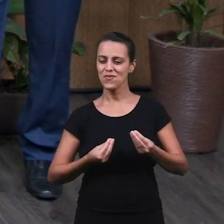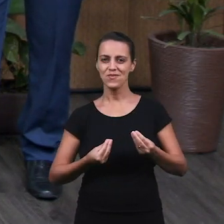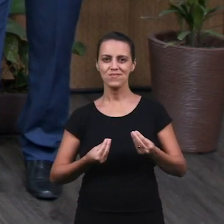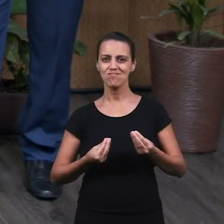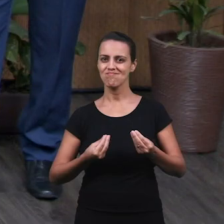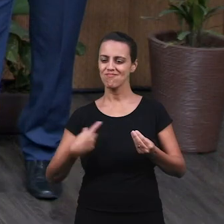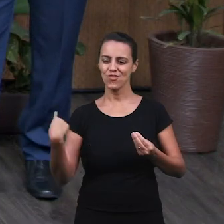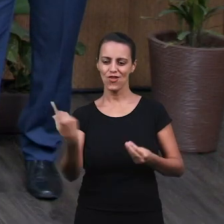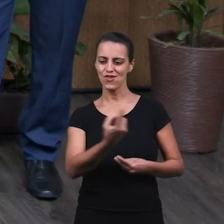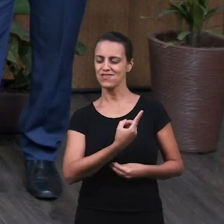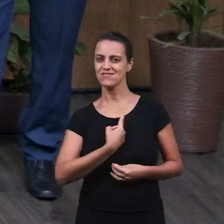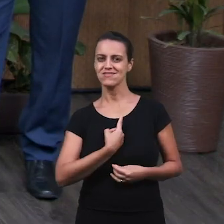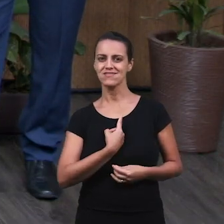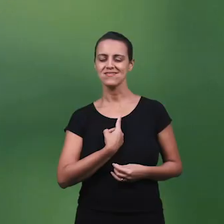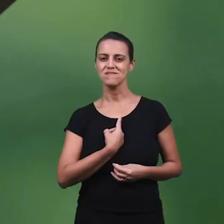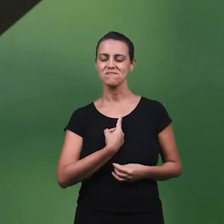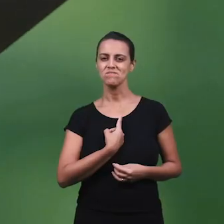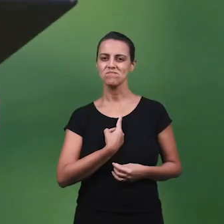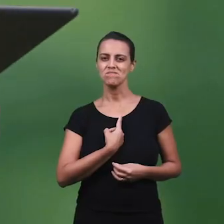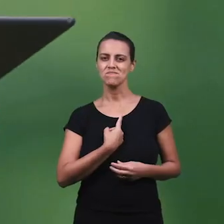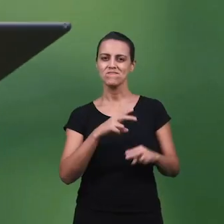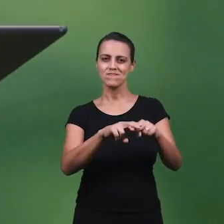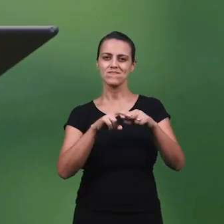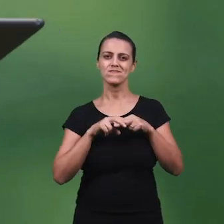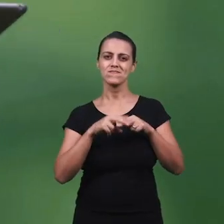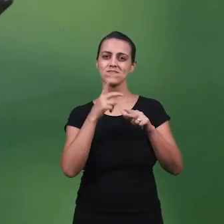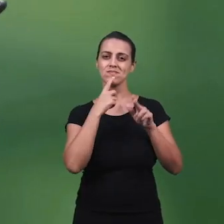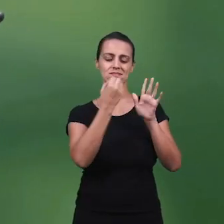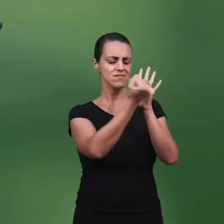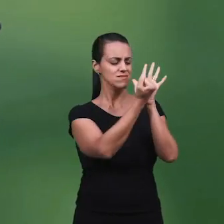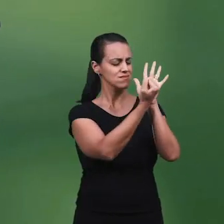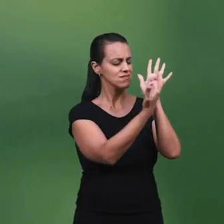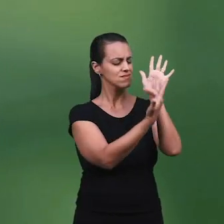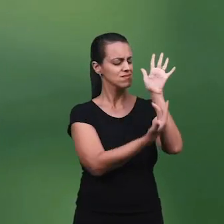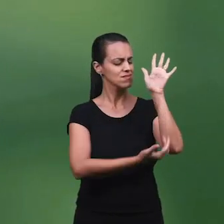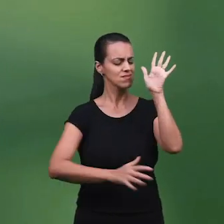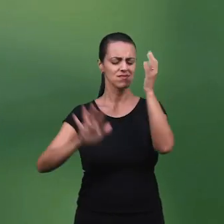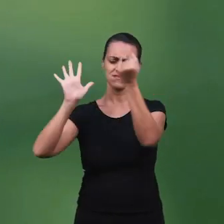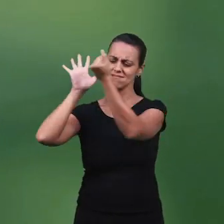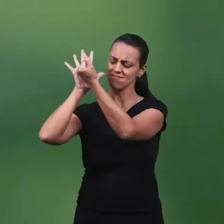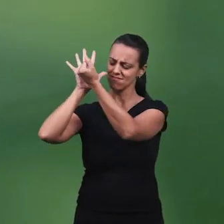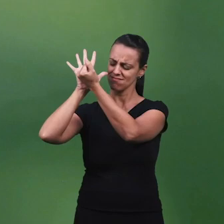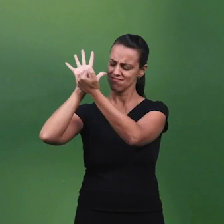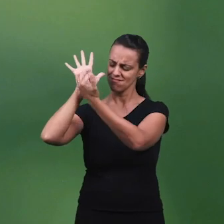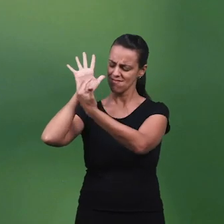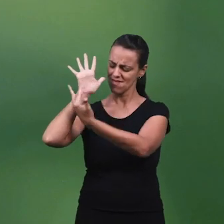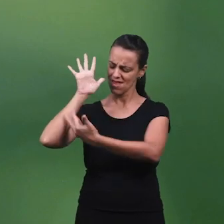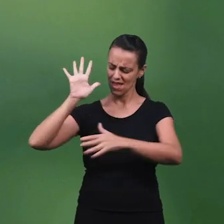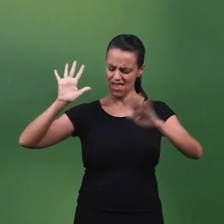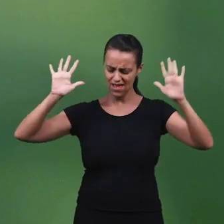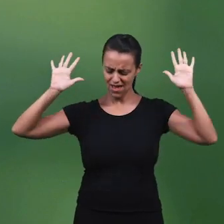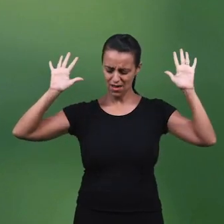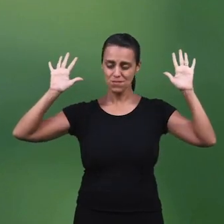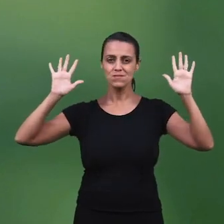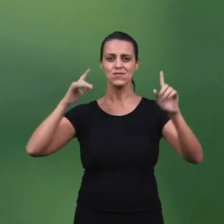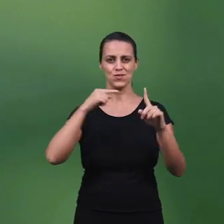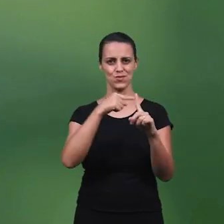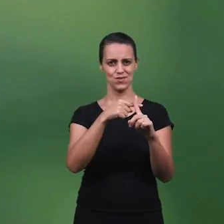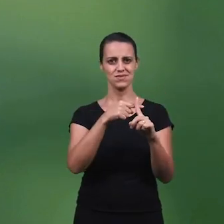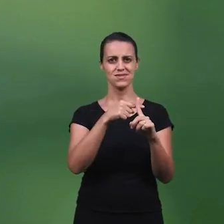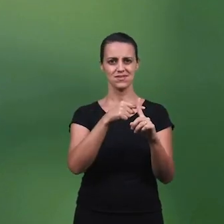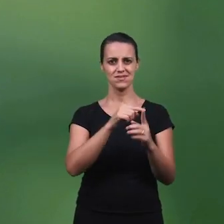le sang versé, que lui il a versé à la croix du calvaire. Gloire à Jésus. À l'Ancien